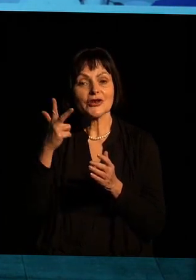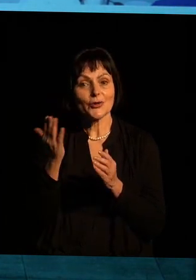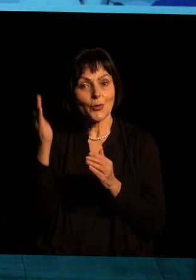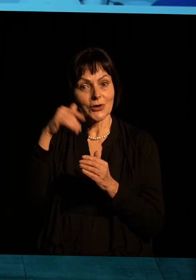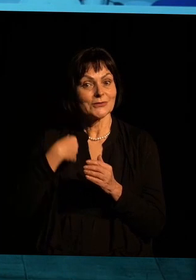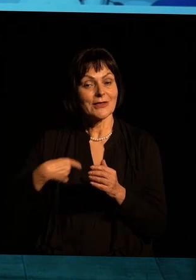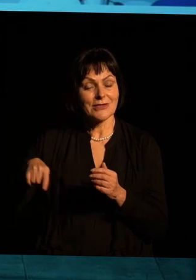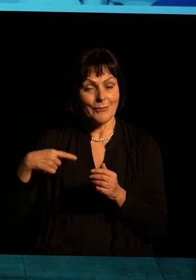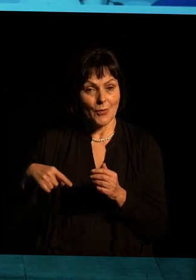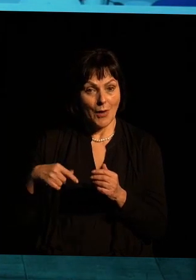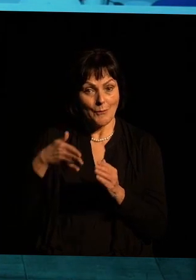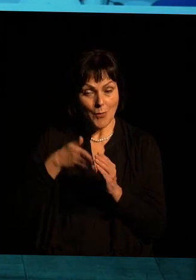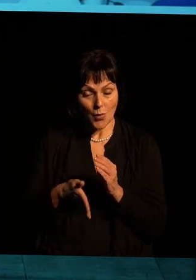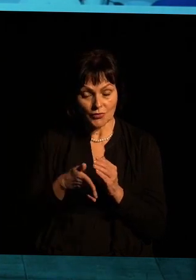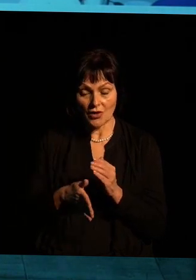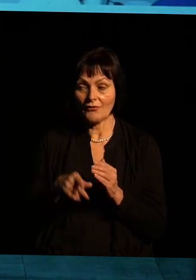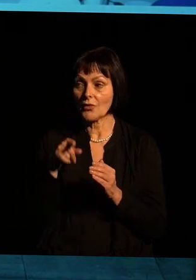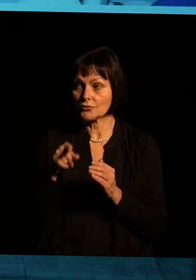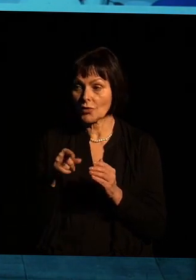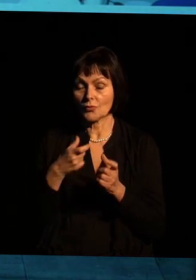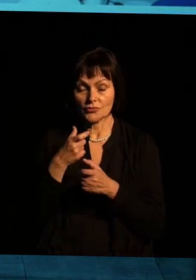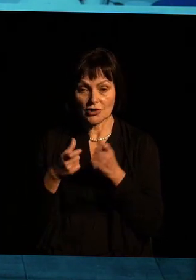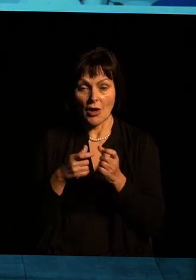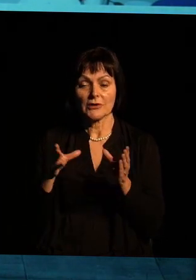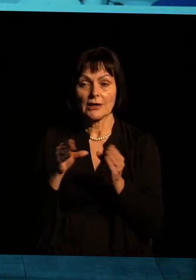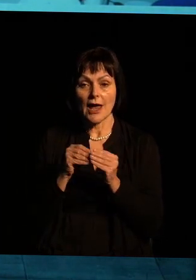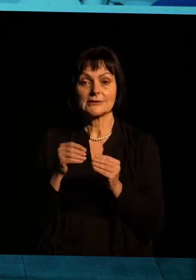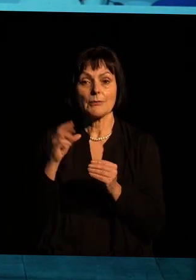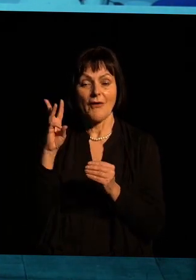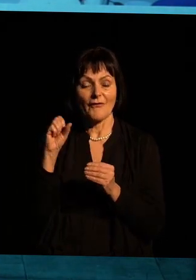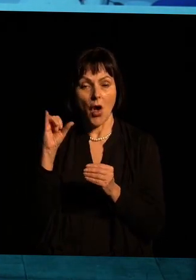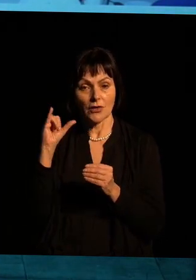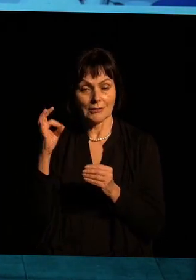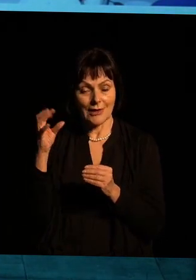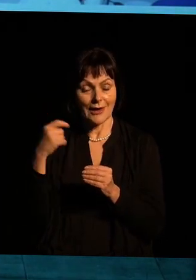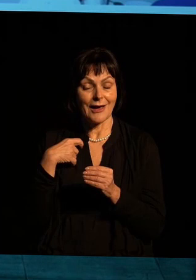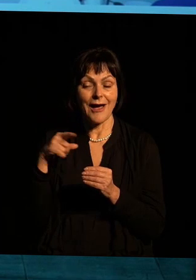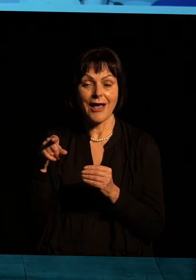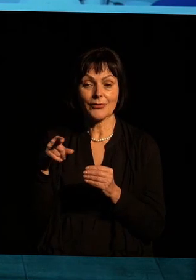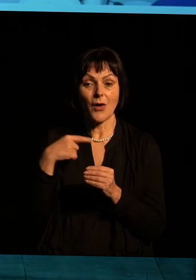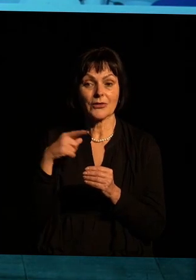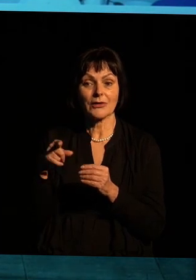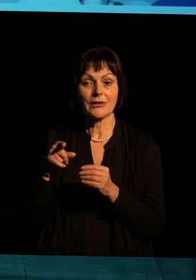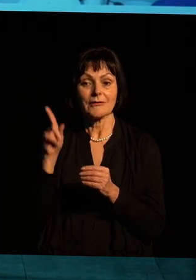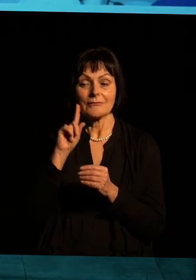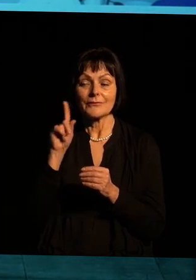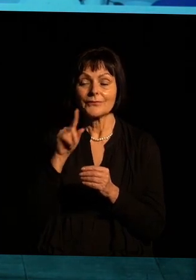nie byłem, południową. I to miałem zrobić z Wojtkiem Wiwatowskim, a oni tutaj chłopcy się jakby dostali